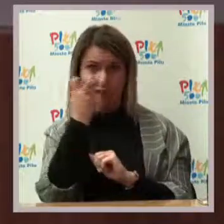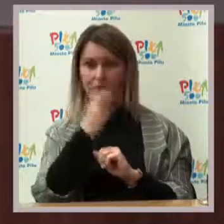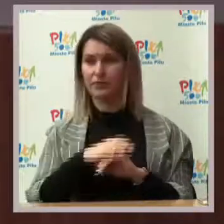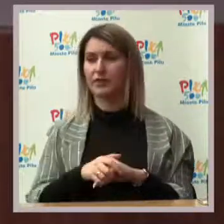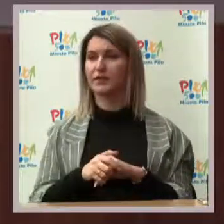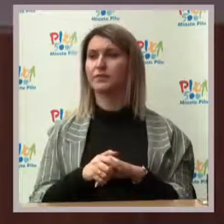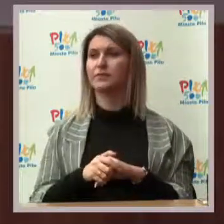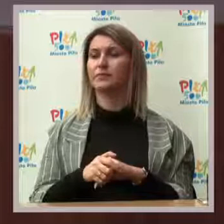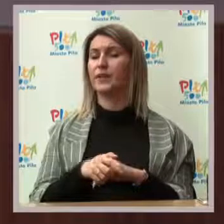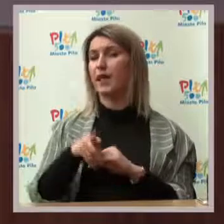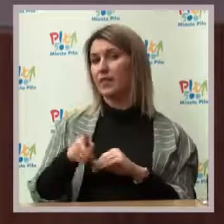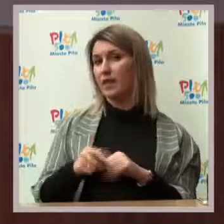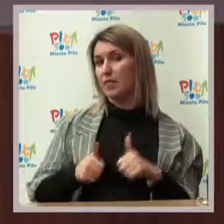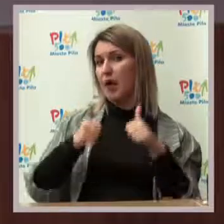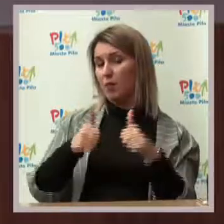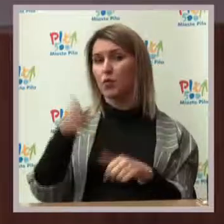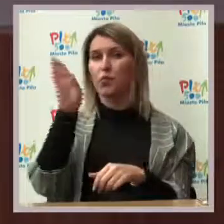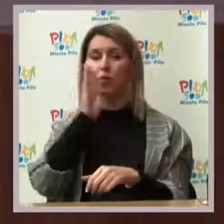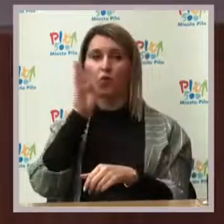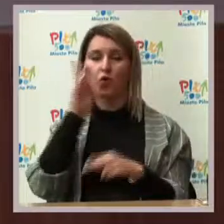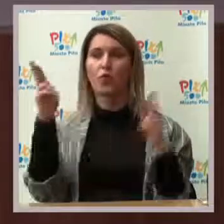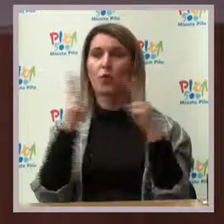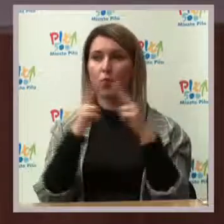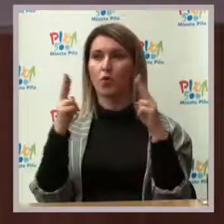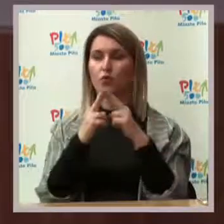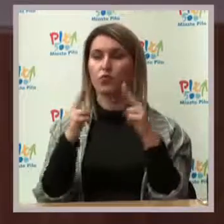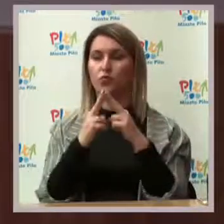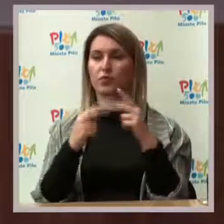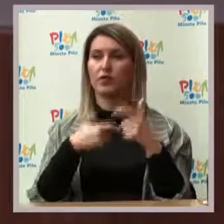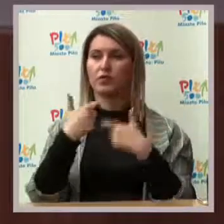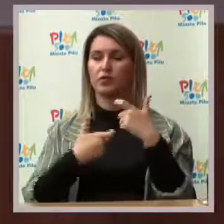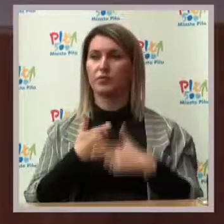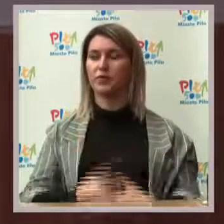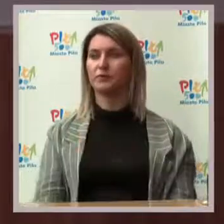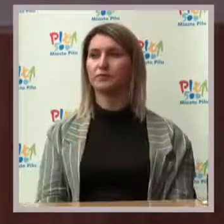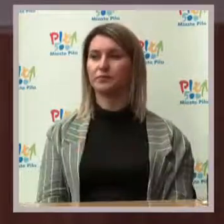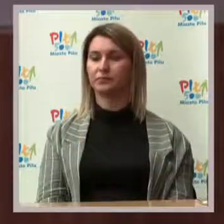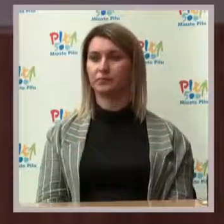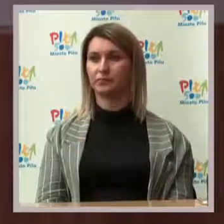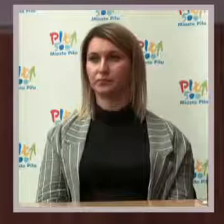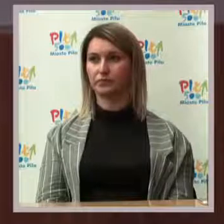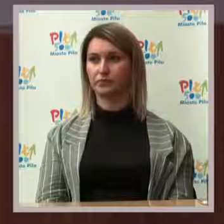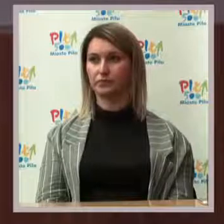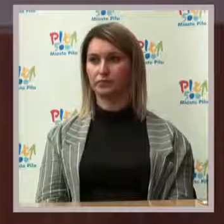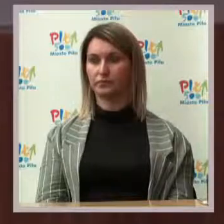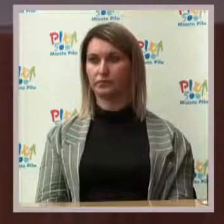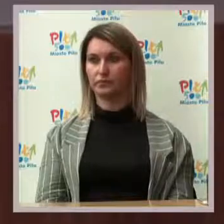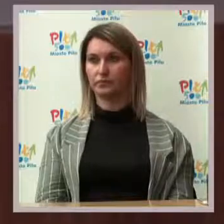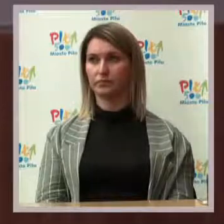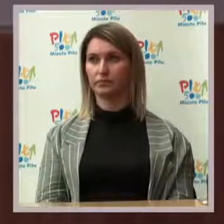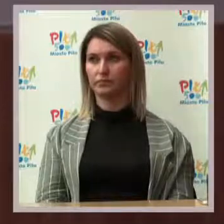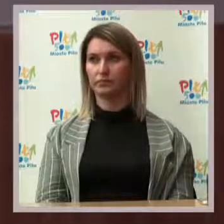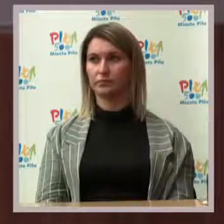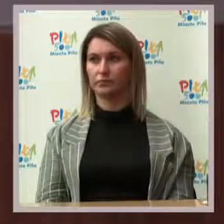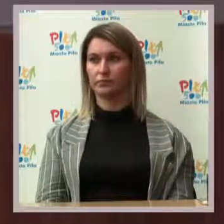żebyśmy podobne porozumienia, jakie POSI miało, powstało w nowej perspektywie, i będziemy